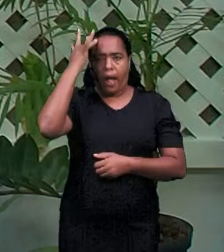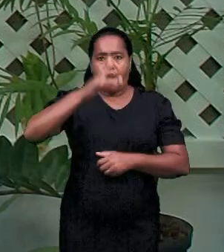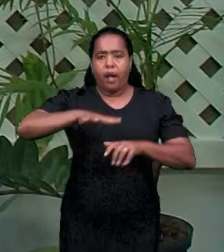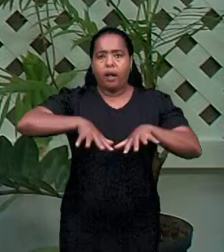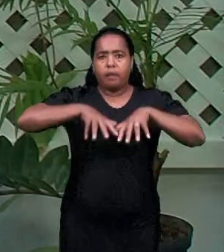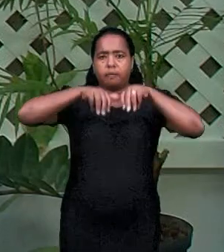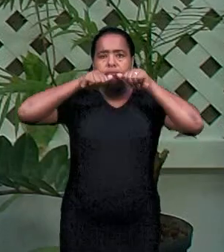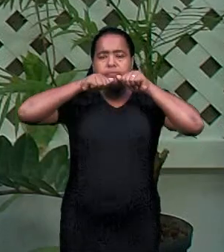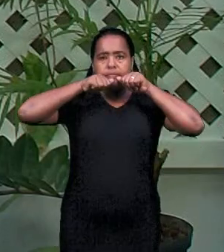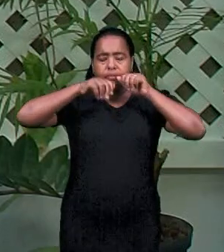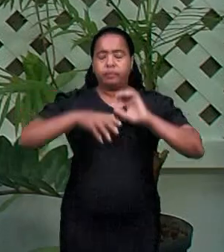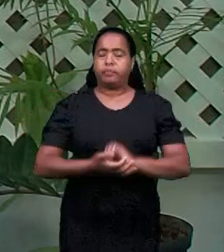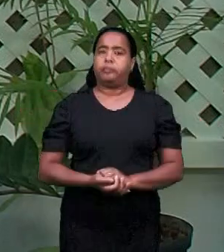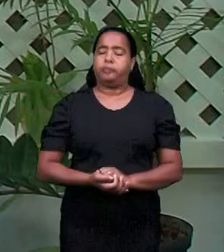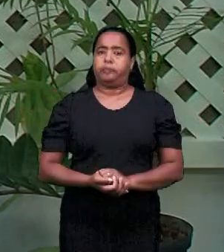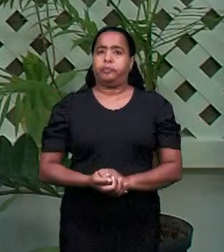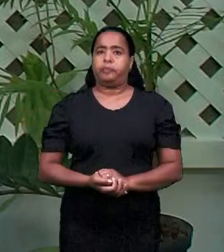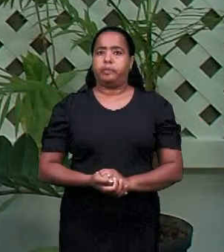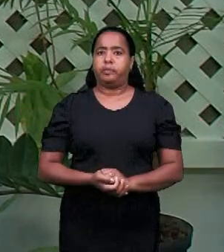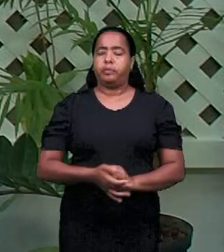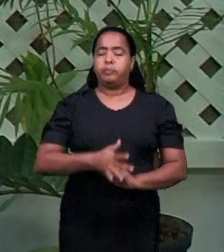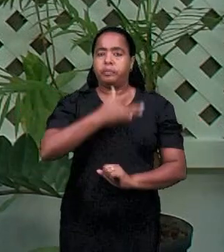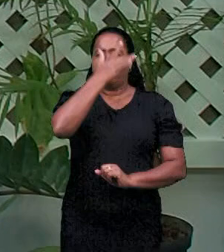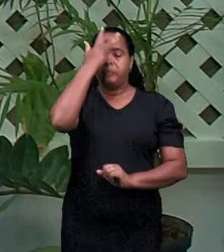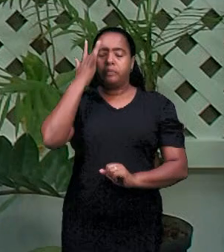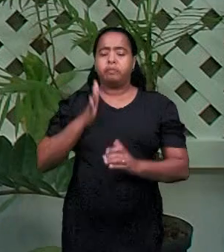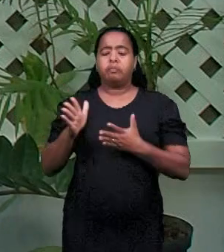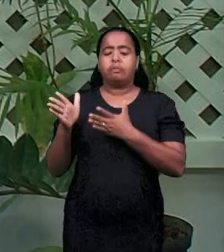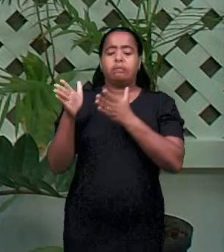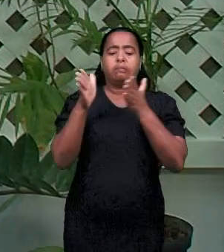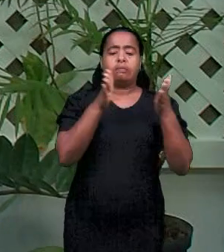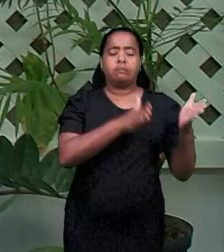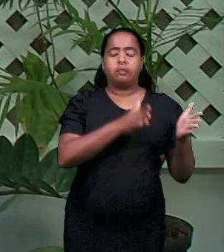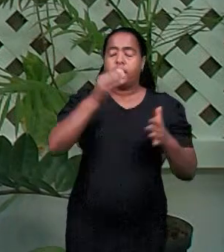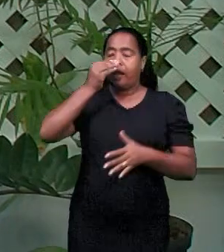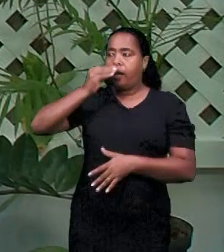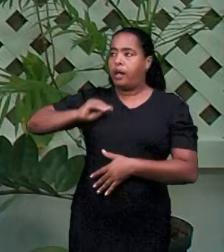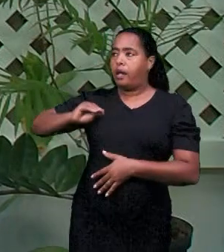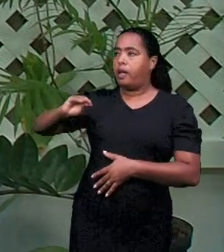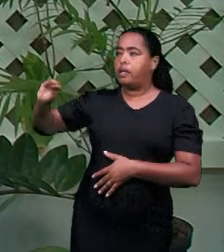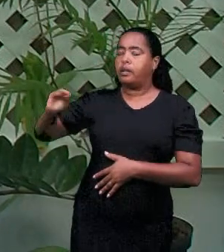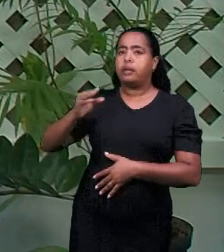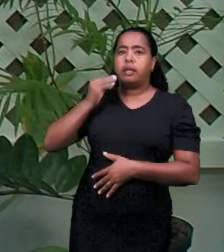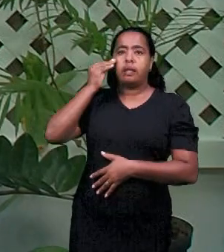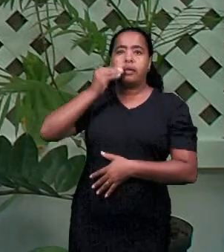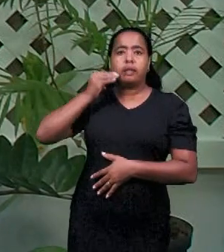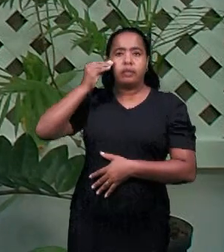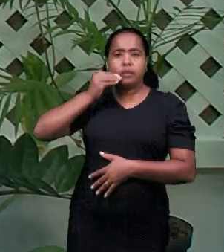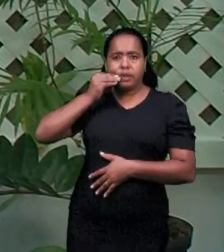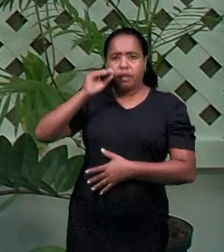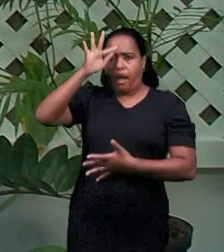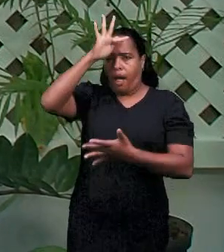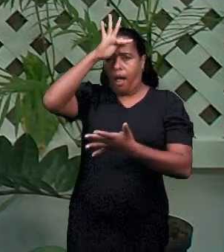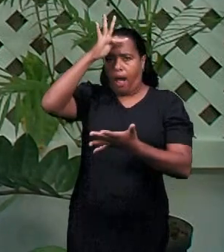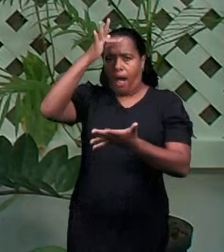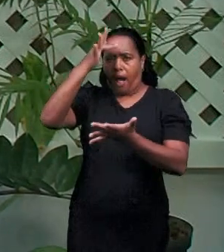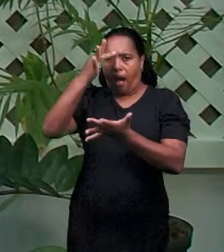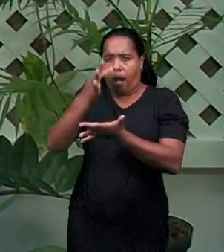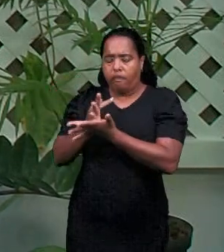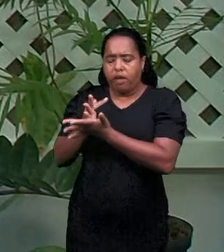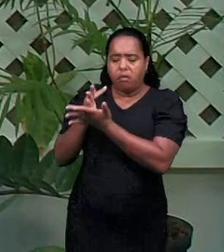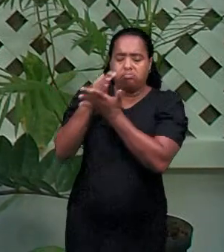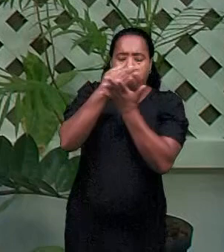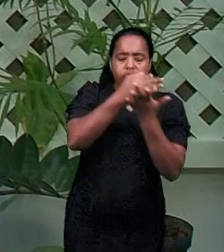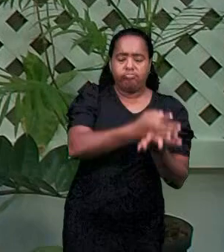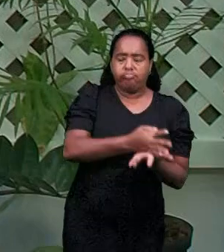l'expérience. Il renie et abandonne la foi. Et il quitte de nous, de